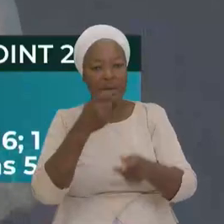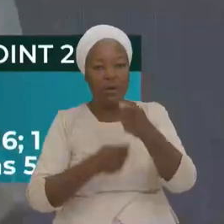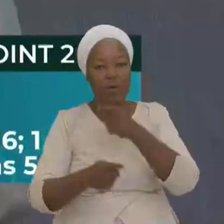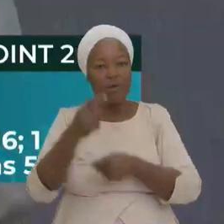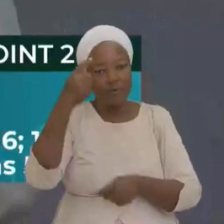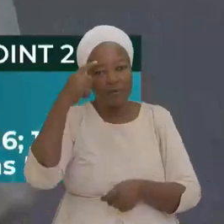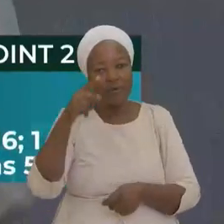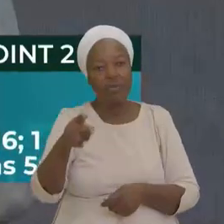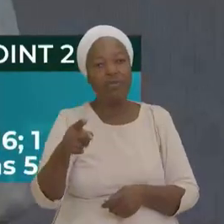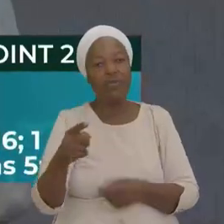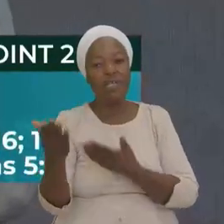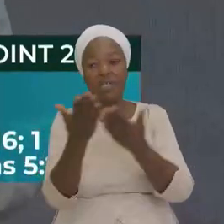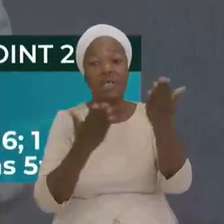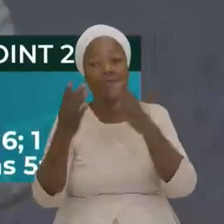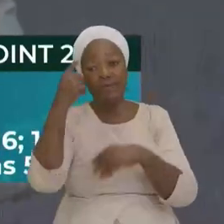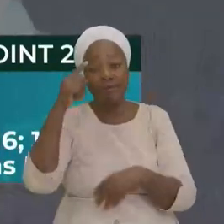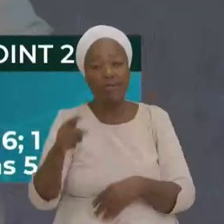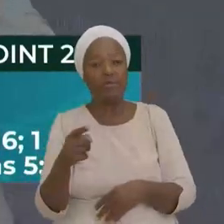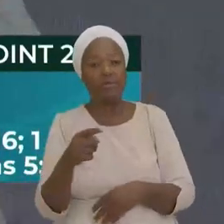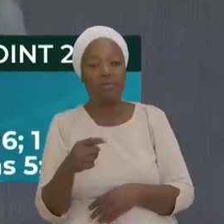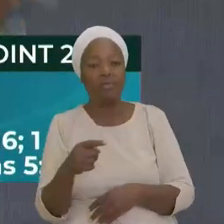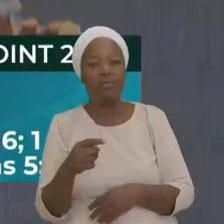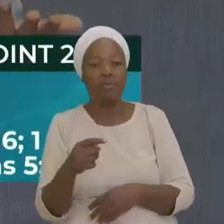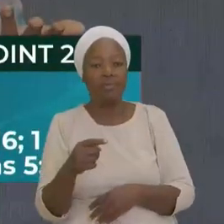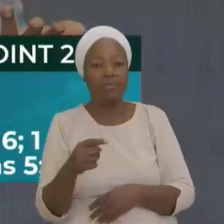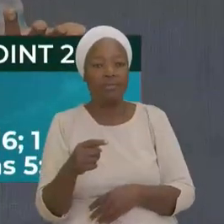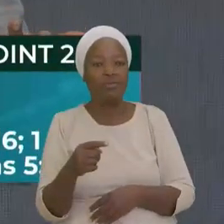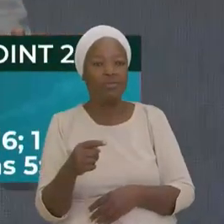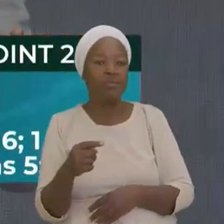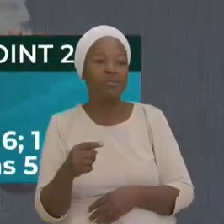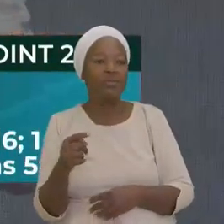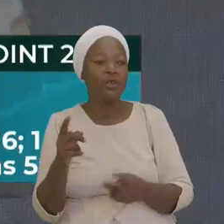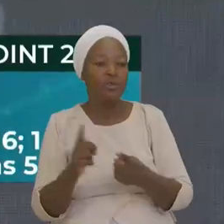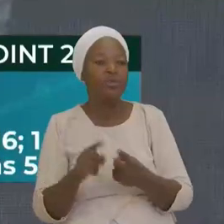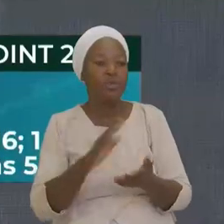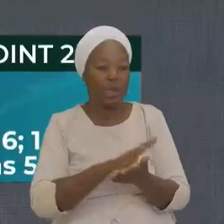Car en ce jour, on fera l'expiation pour vous,